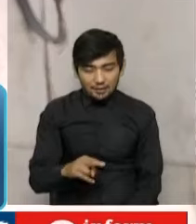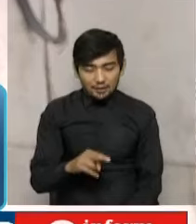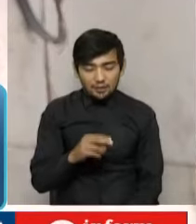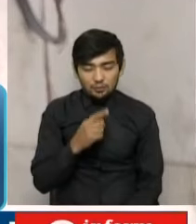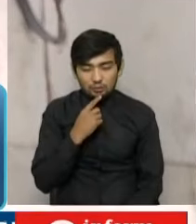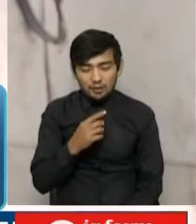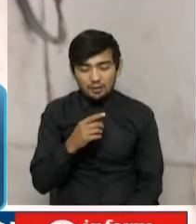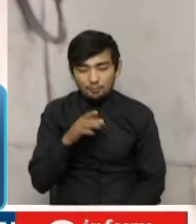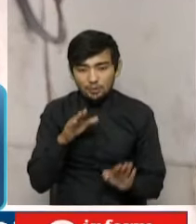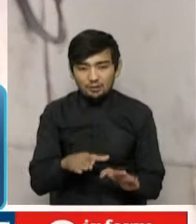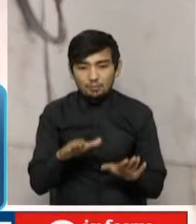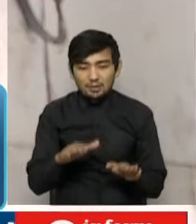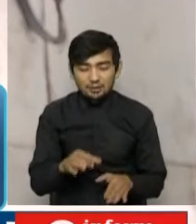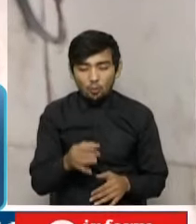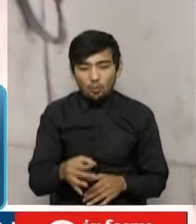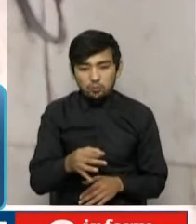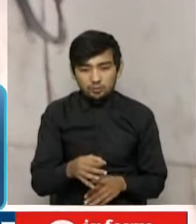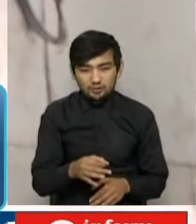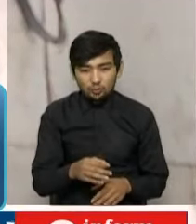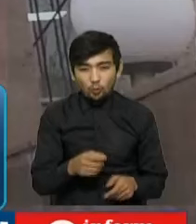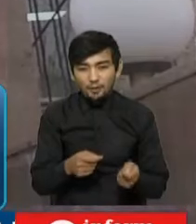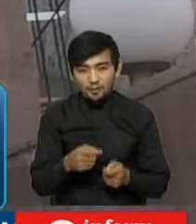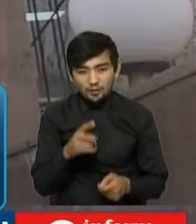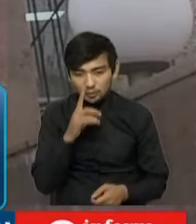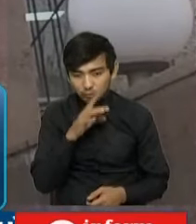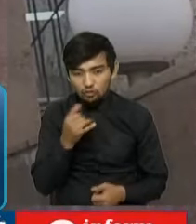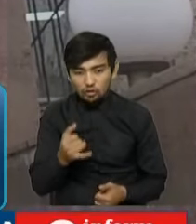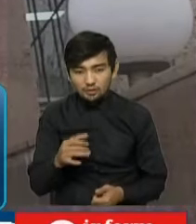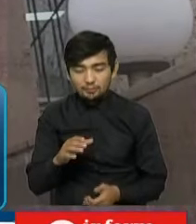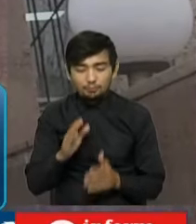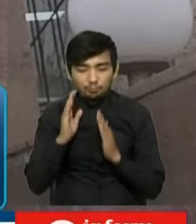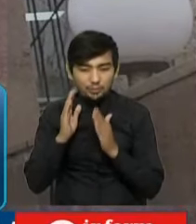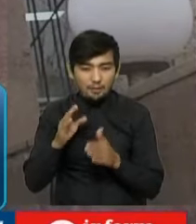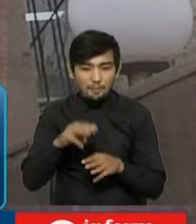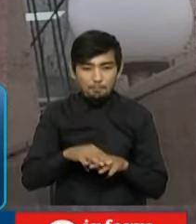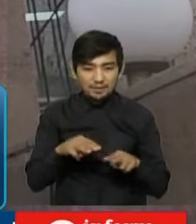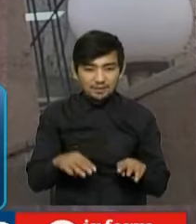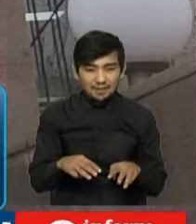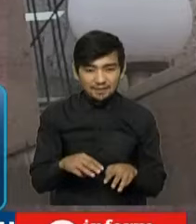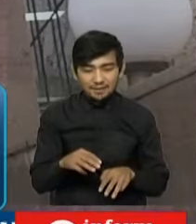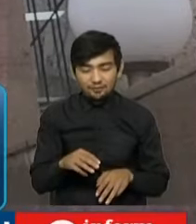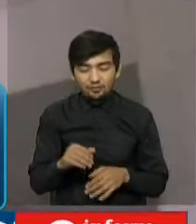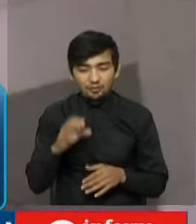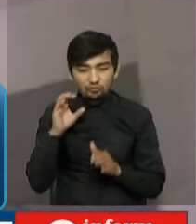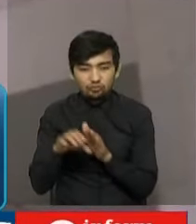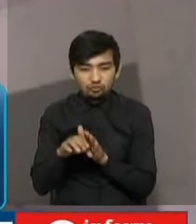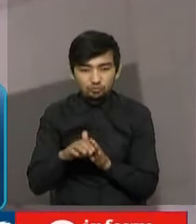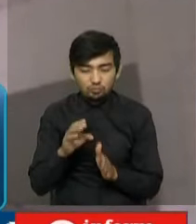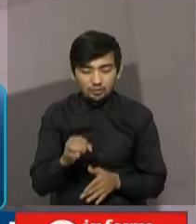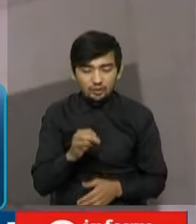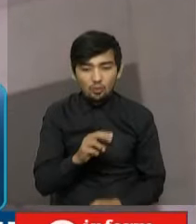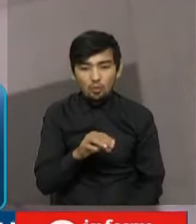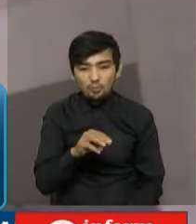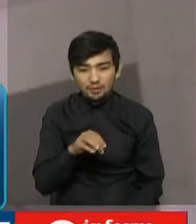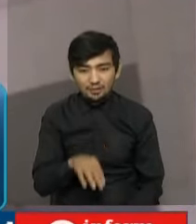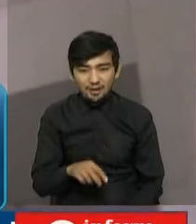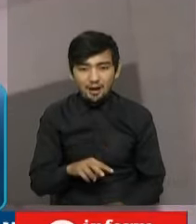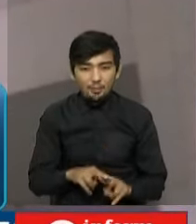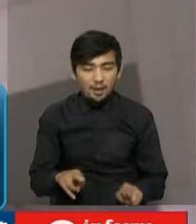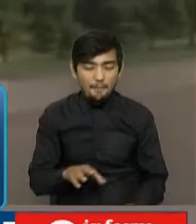это будут не областные управления, а департаменты, и подчиняться они будут напрямую Министерству труда, а точнее созданному при нем комитету. Так уже было